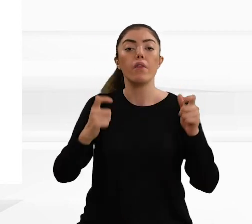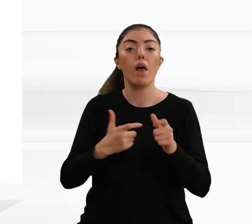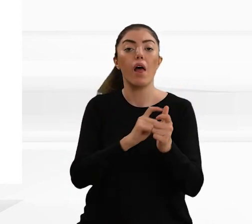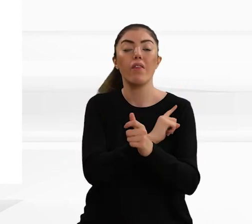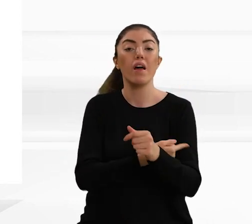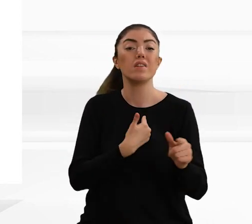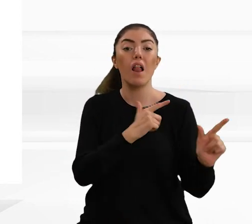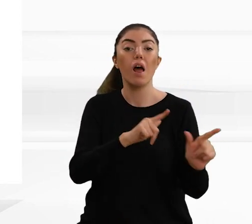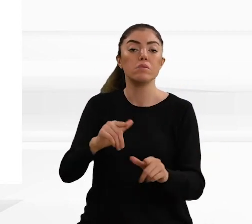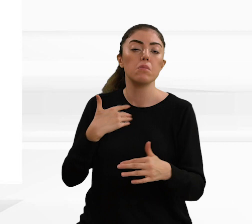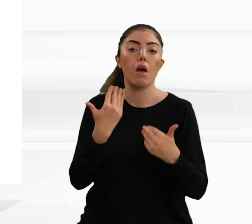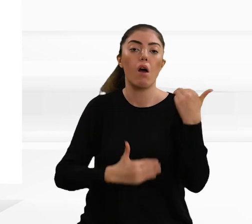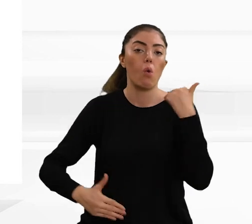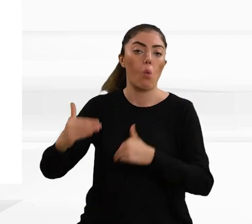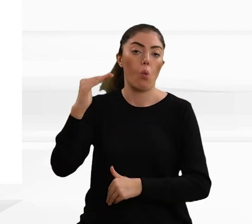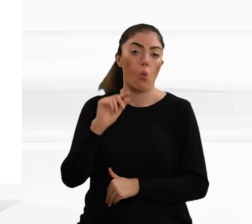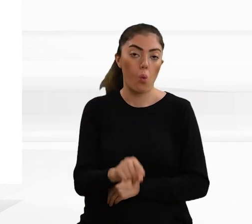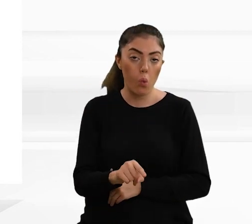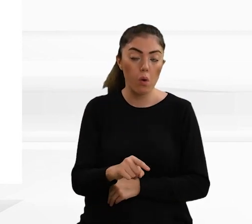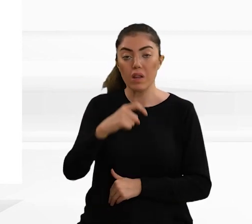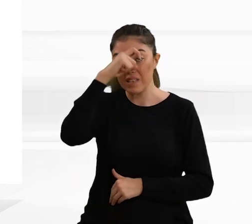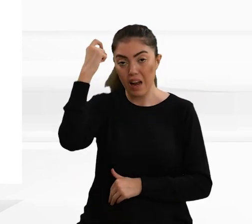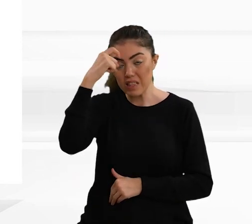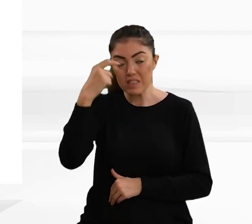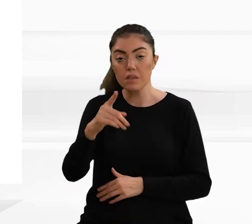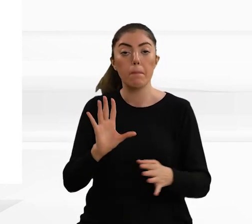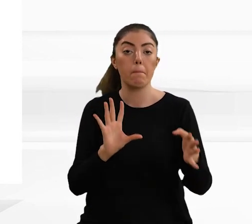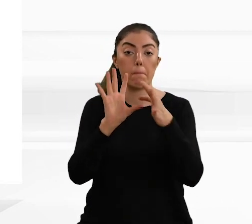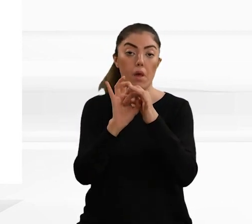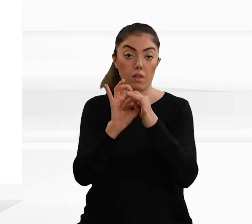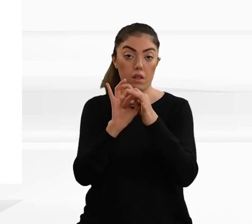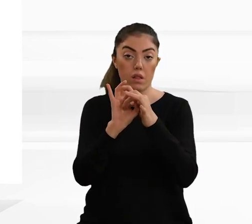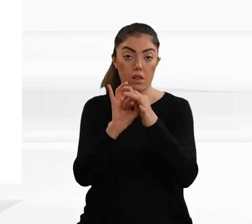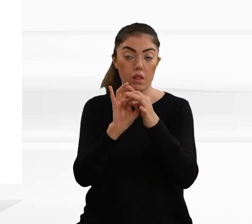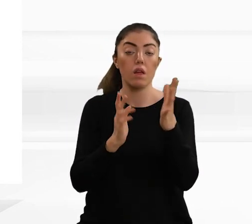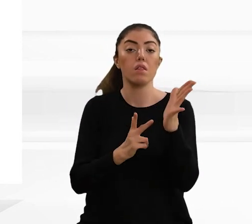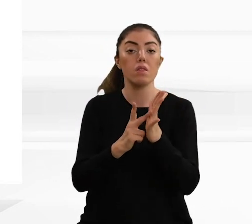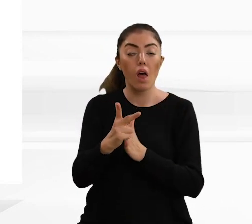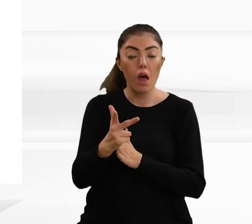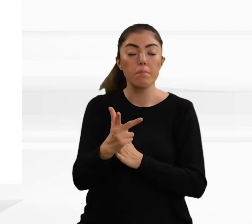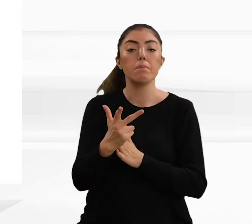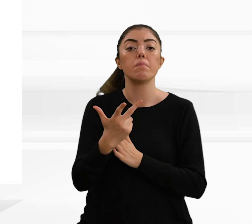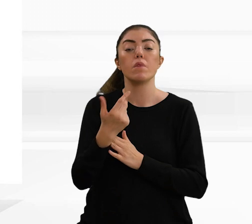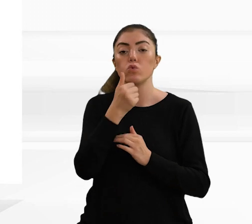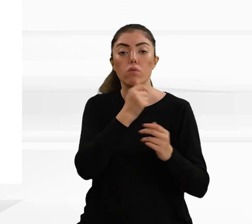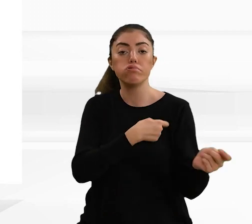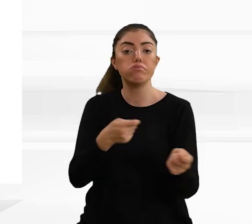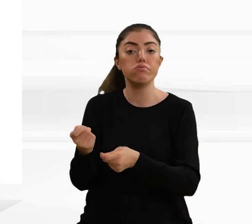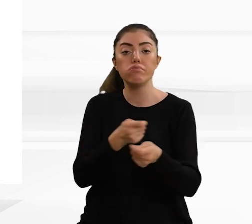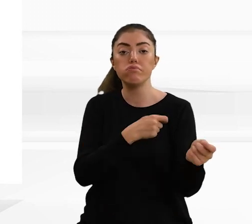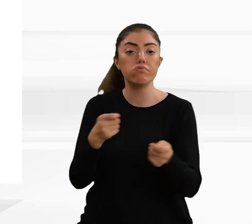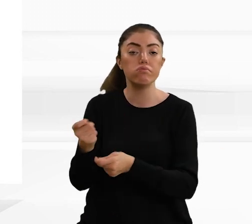enerji ihtiyacını artırmaktadır yaz sıcaklıklarına bağlı olarak tarımda sulama ya duyulan ihtiyaç